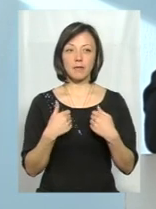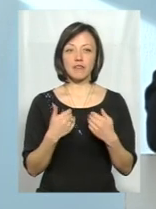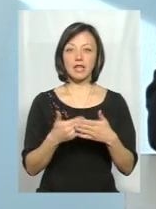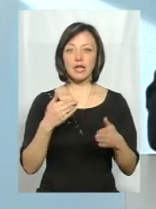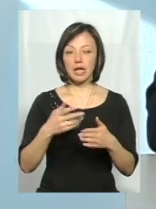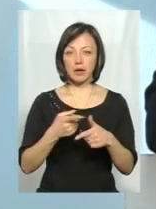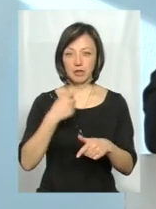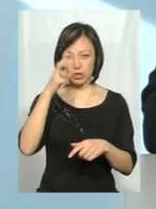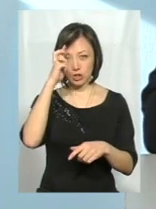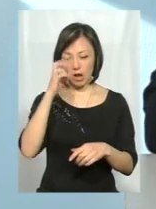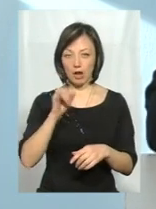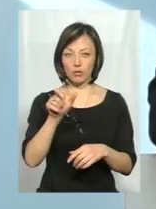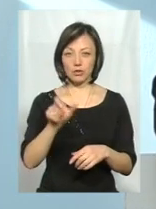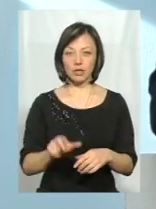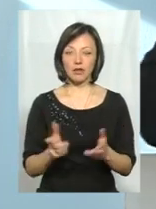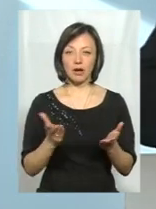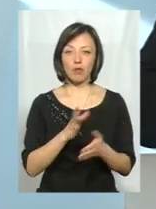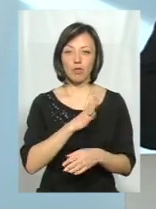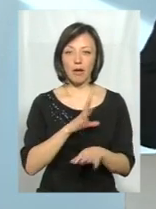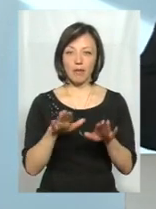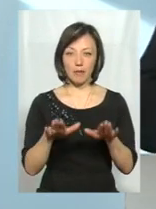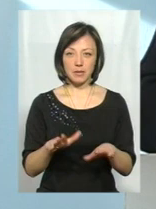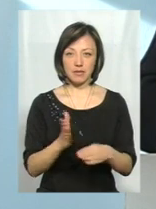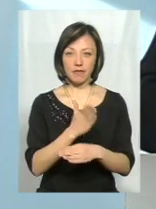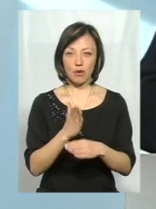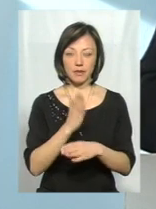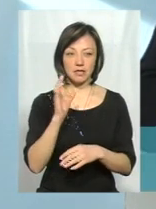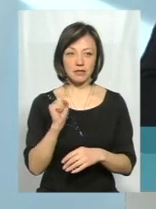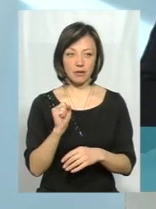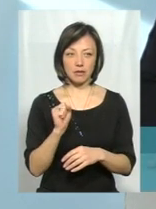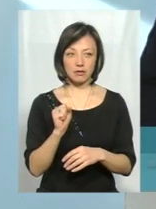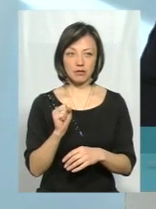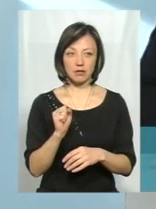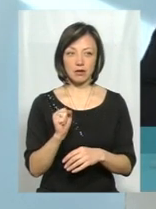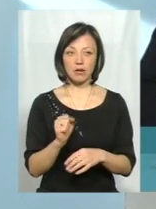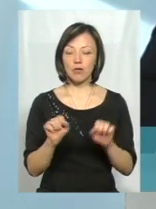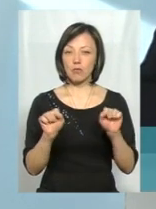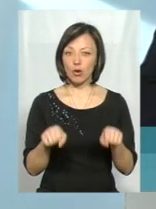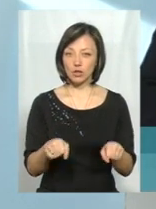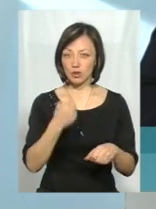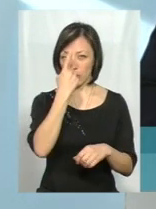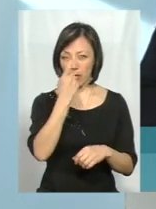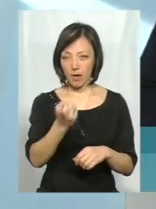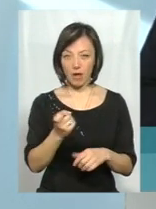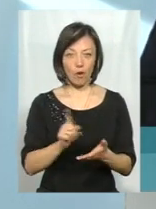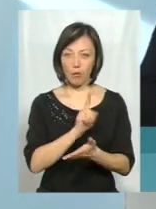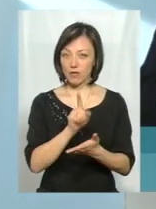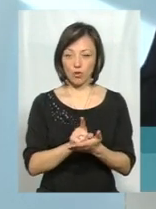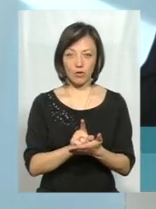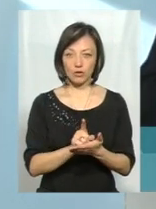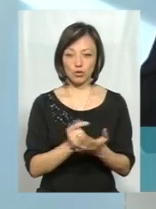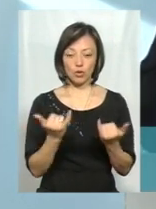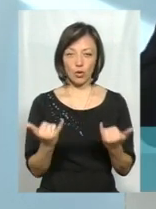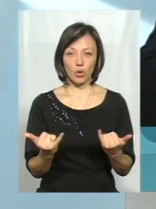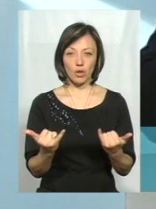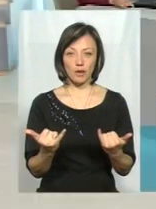держави, а людиною, яка була б на місці виробництва, то він може і попередити, не обов'язково